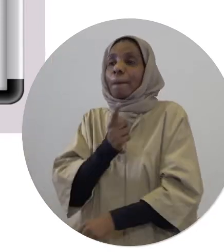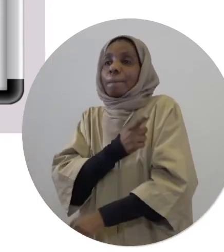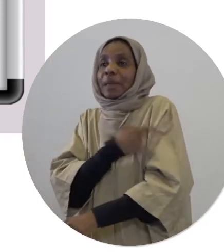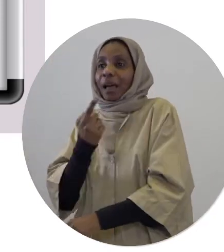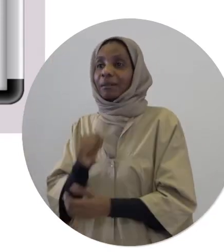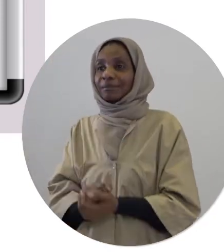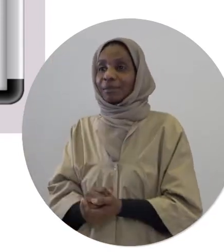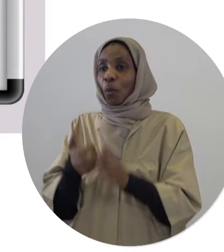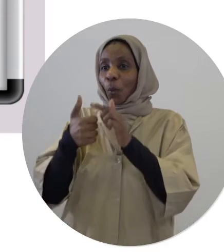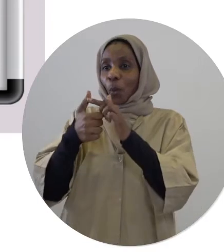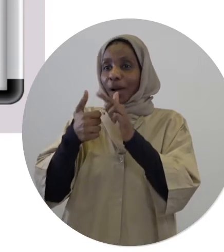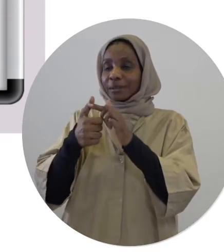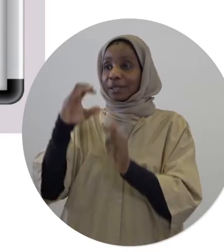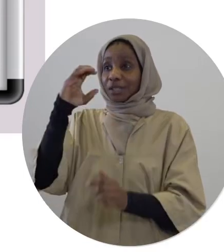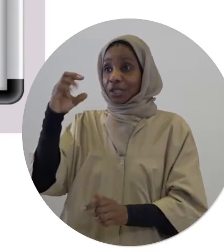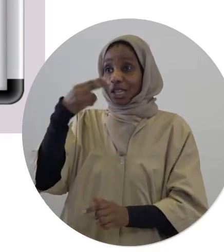مثال